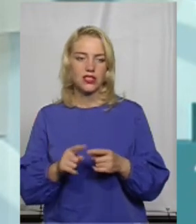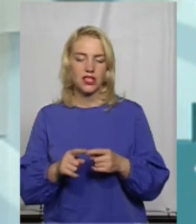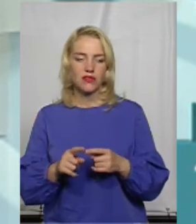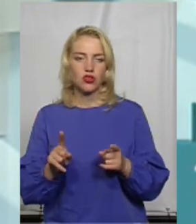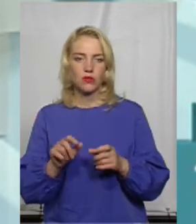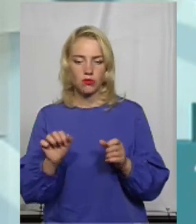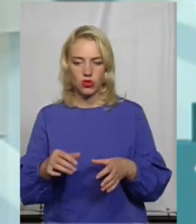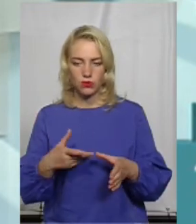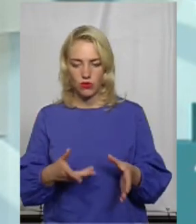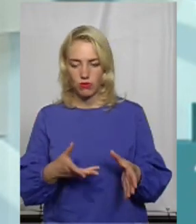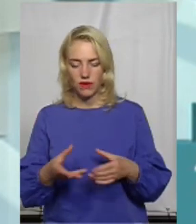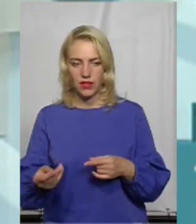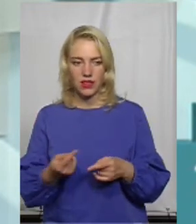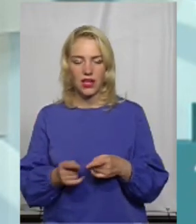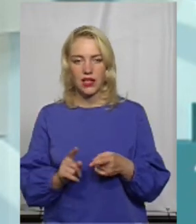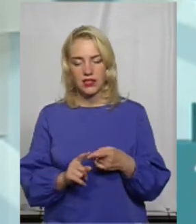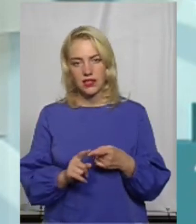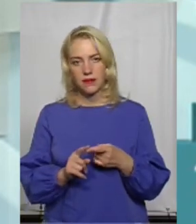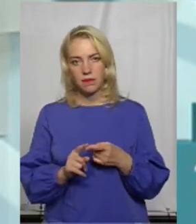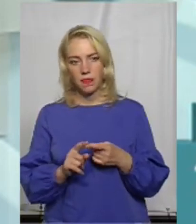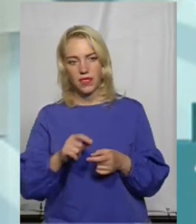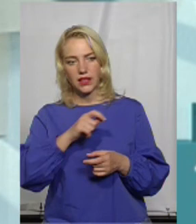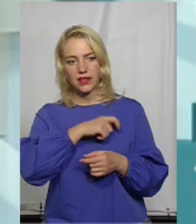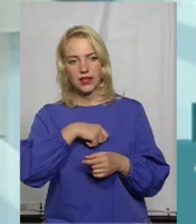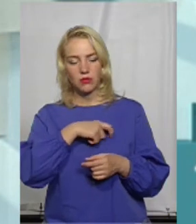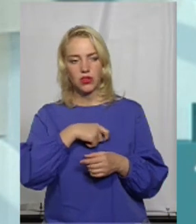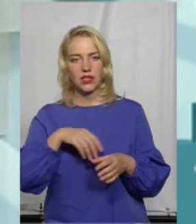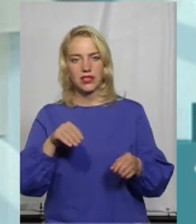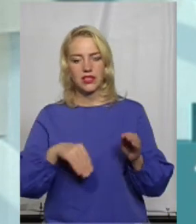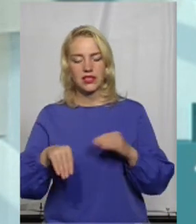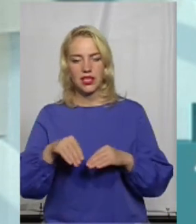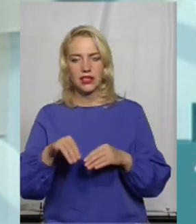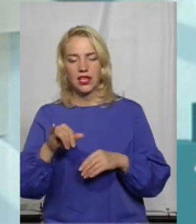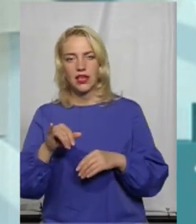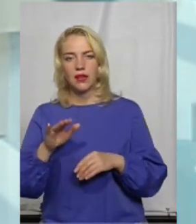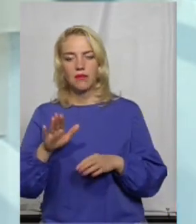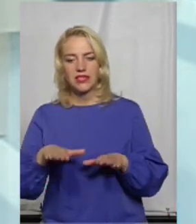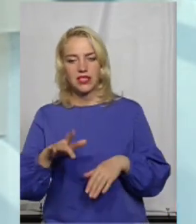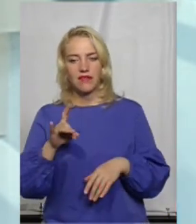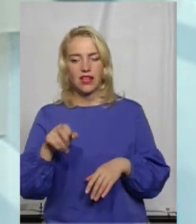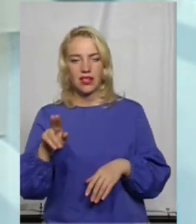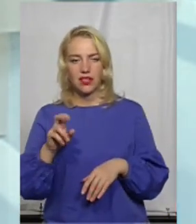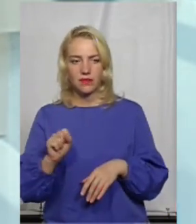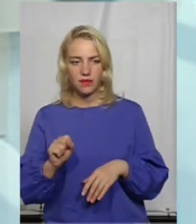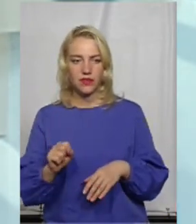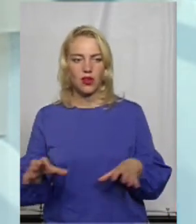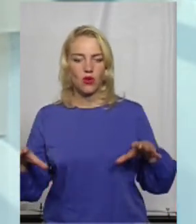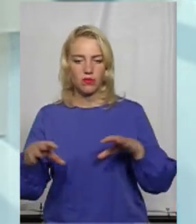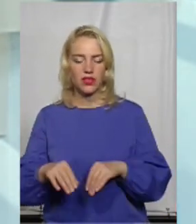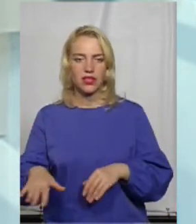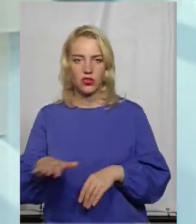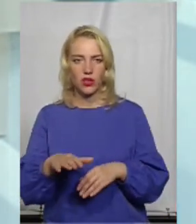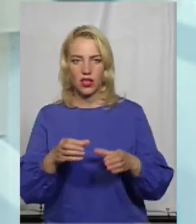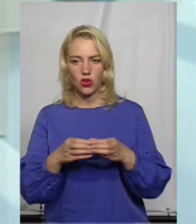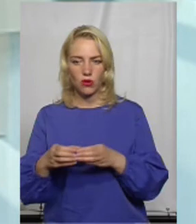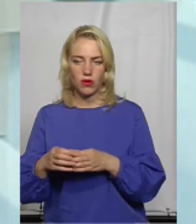через які ми можемо впливати, а це депутатський склад місцевої ради, так, об'єднаних територіальних